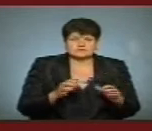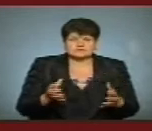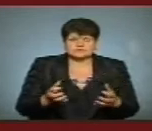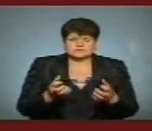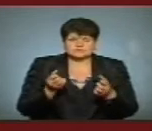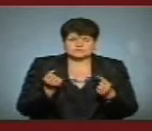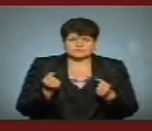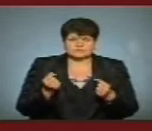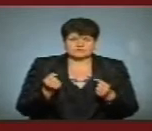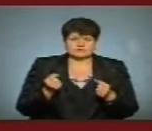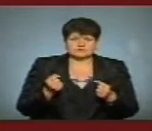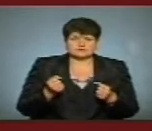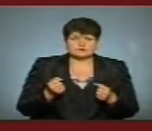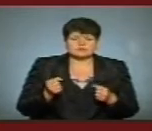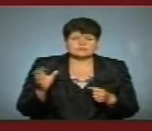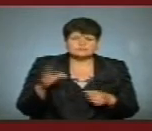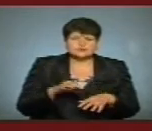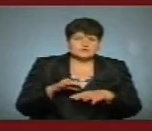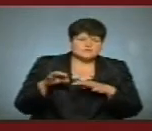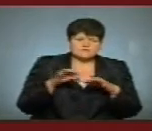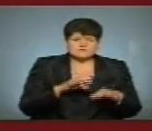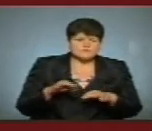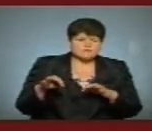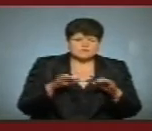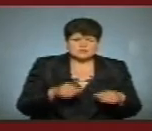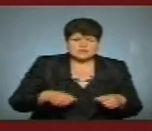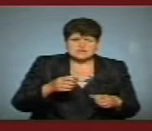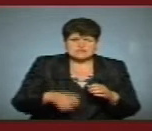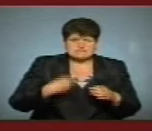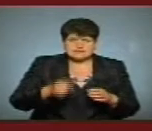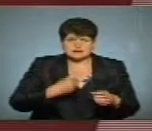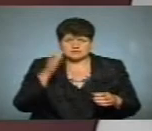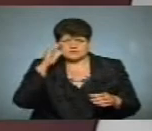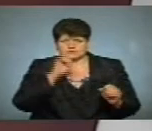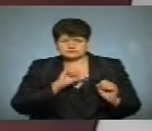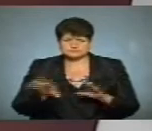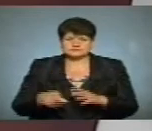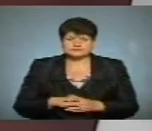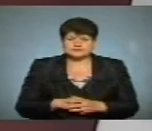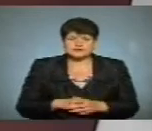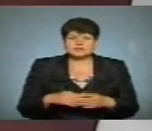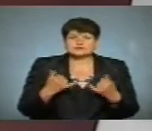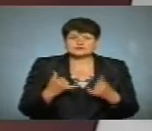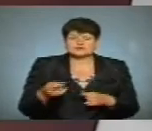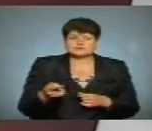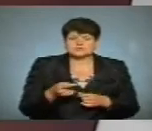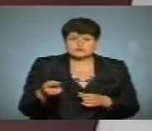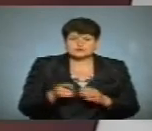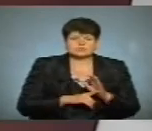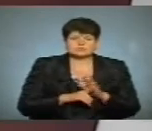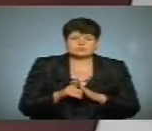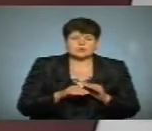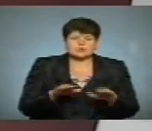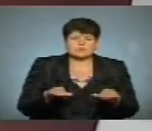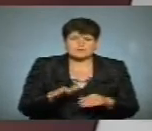То вже булькало, вже топилося, то все виводилося, і відрами то все вичерпувалося. Від сьогодні в Тернополі розпочався